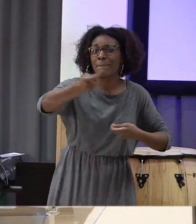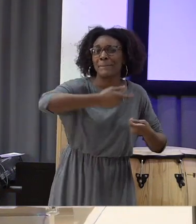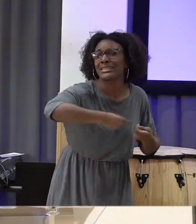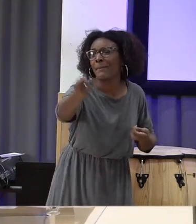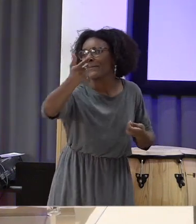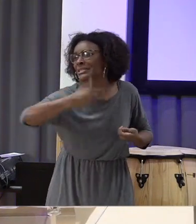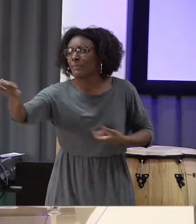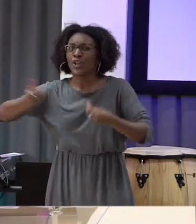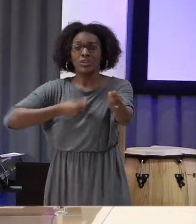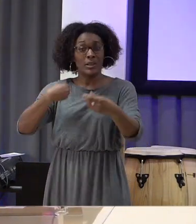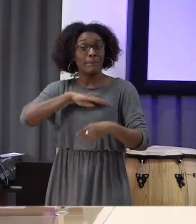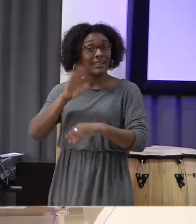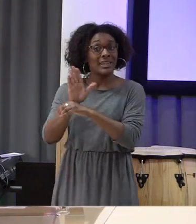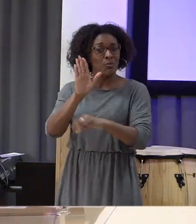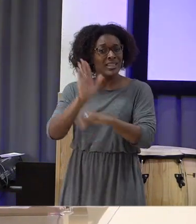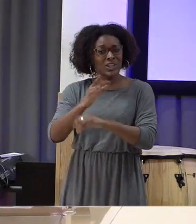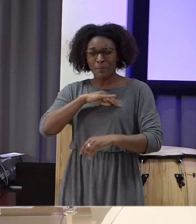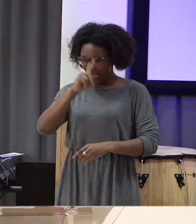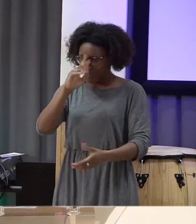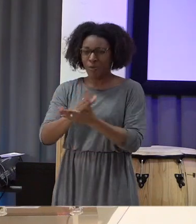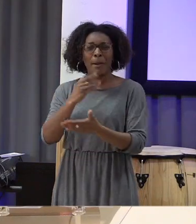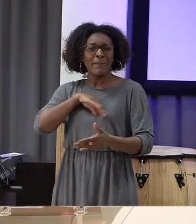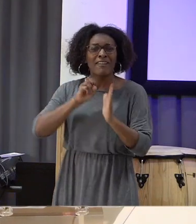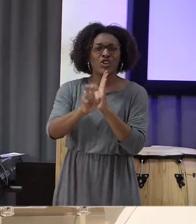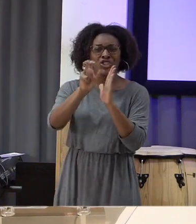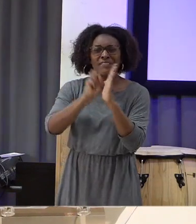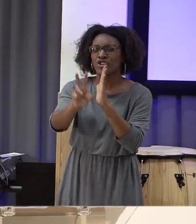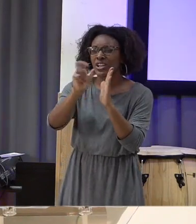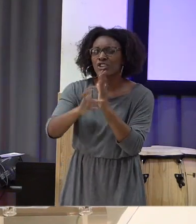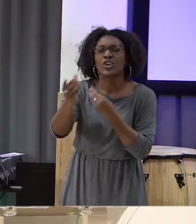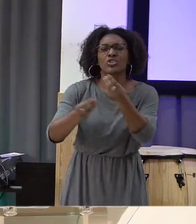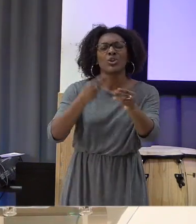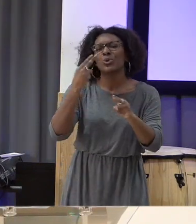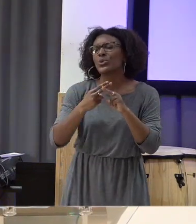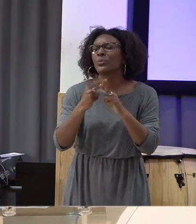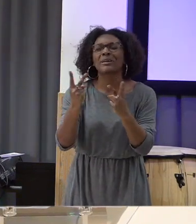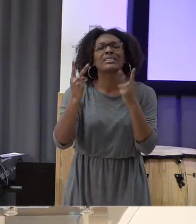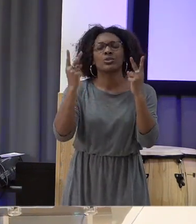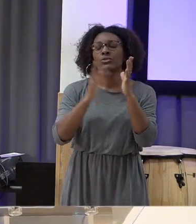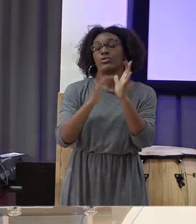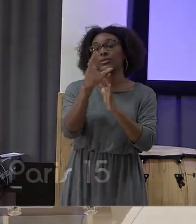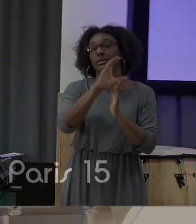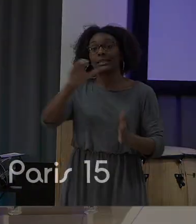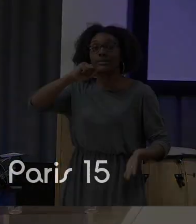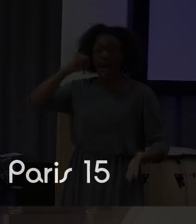le témoignage de la foi, dans le précieux nom de Jésus-Christ. J'ai prié. Amen. Merci, Seigneur.